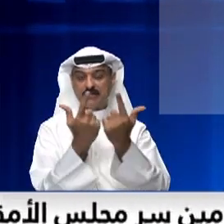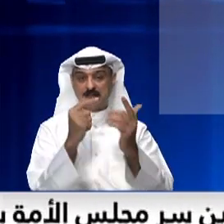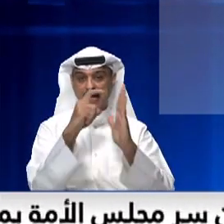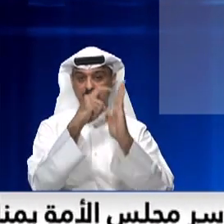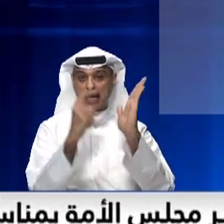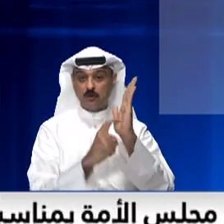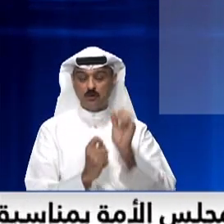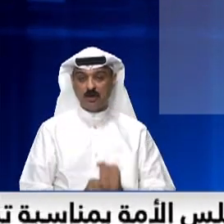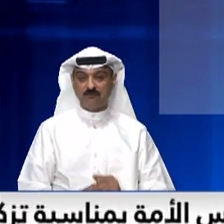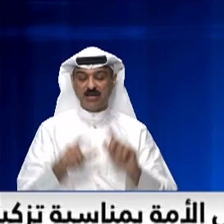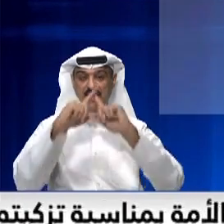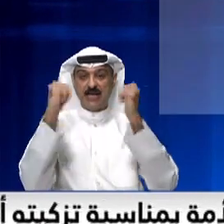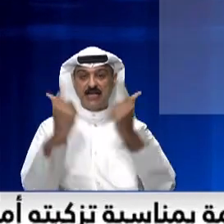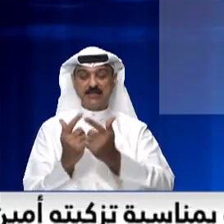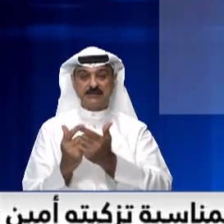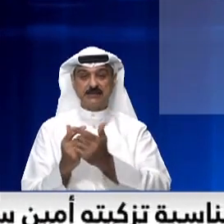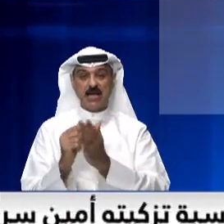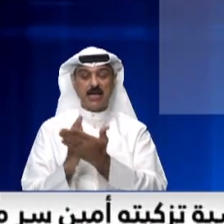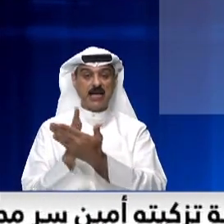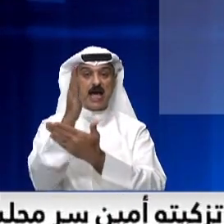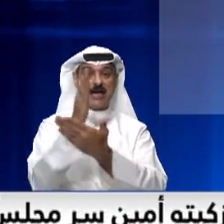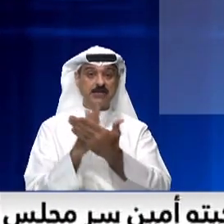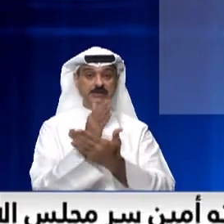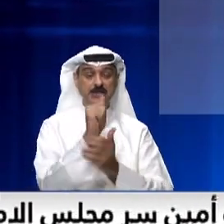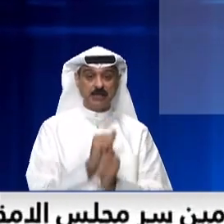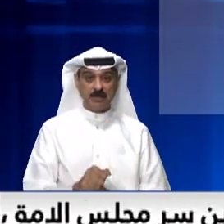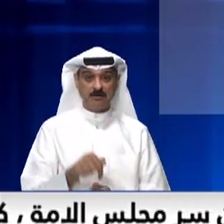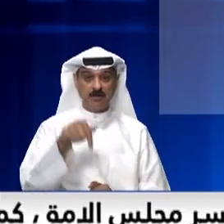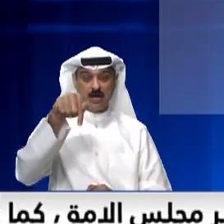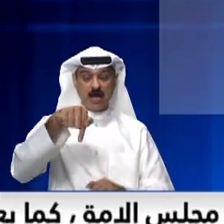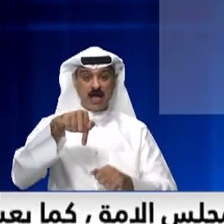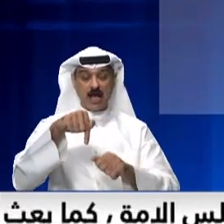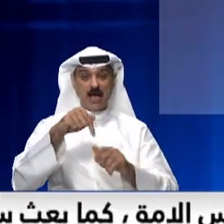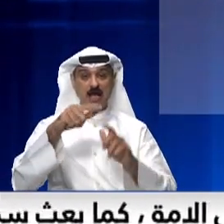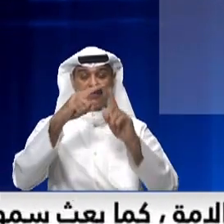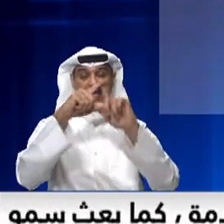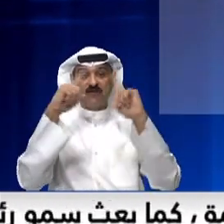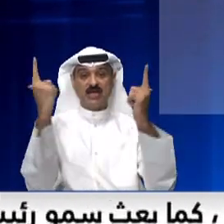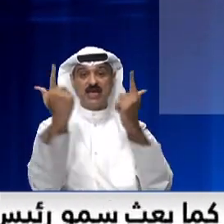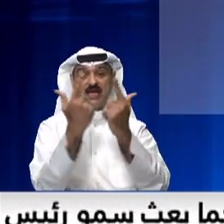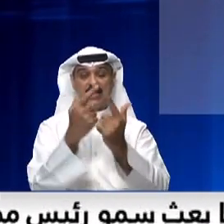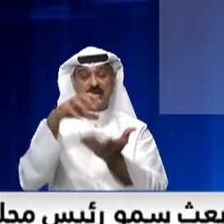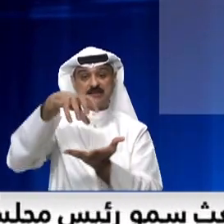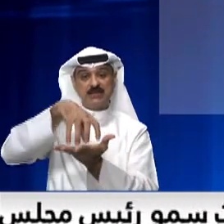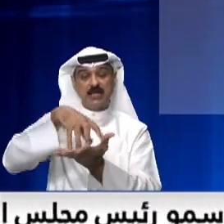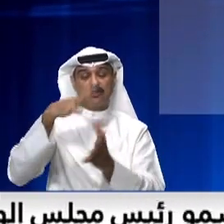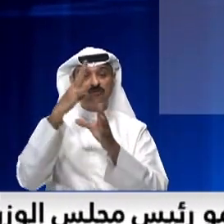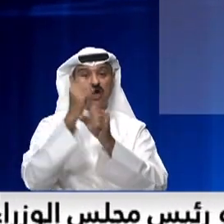الشؤون الخارجية، المرافق العامة، حماية الأموال